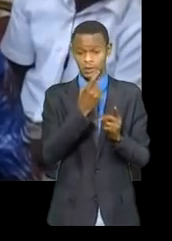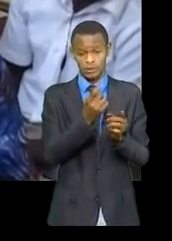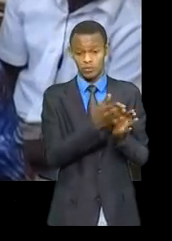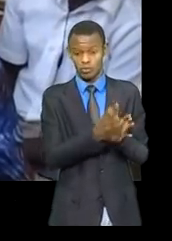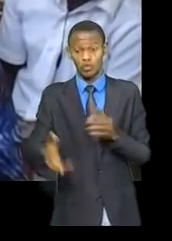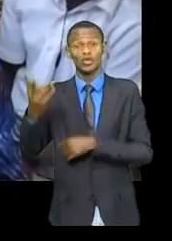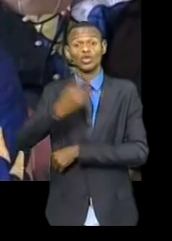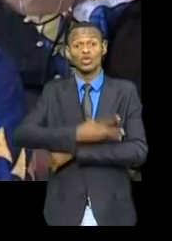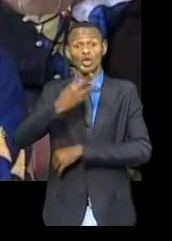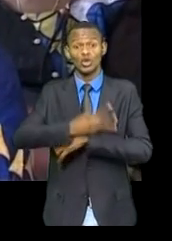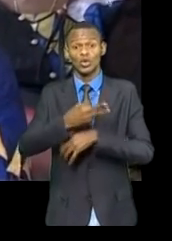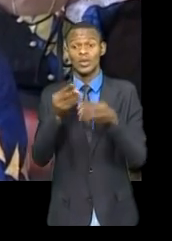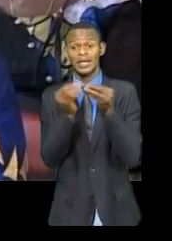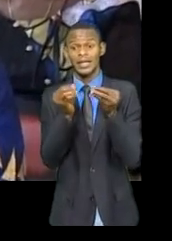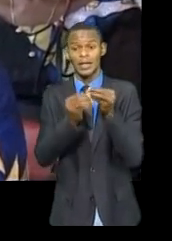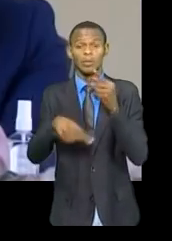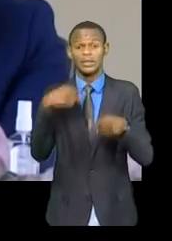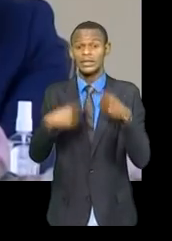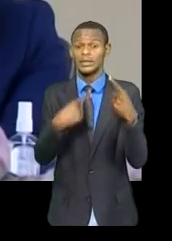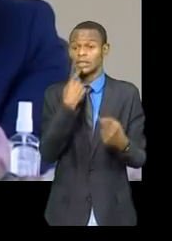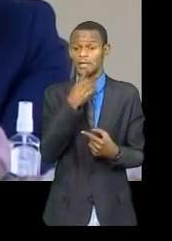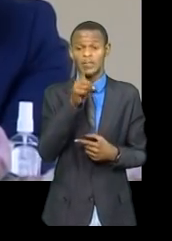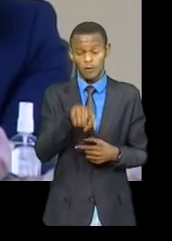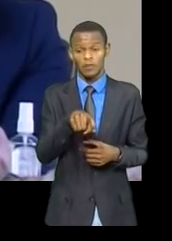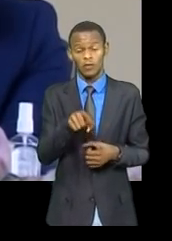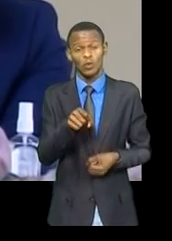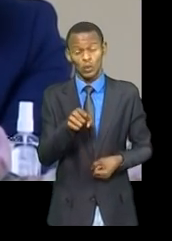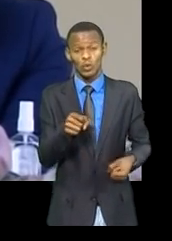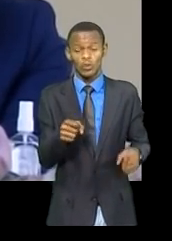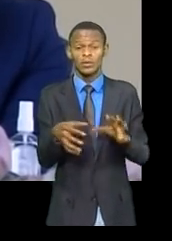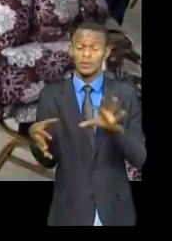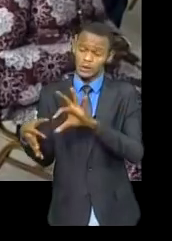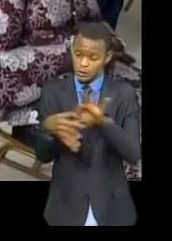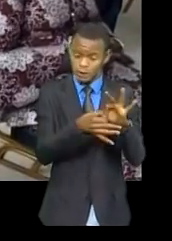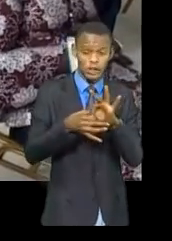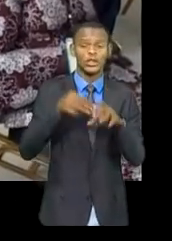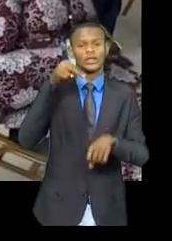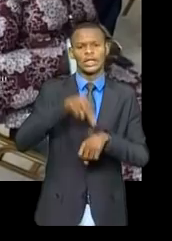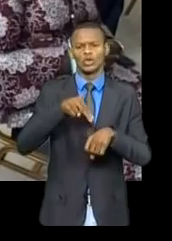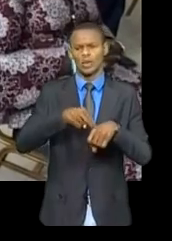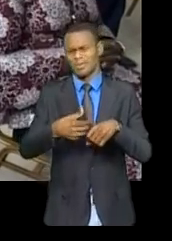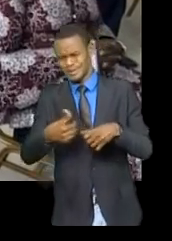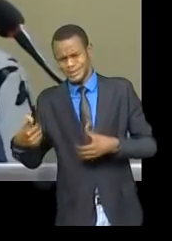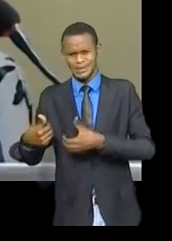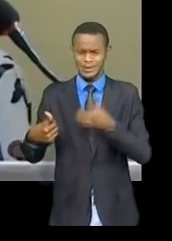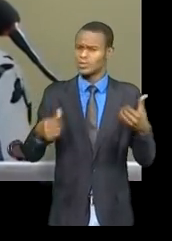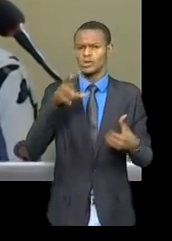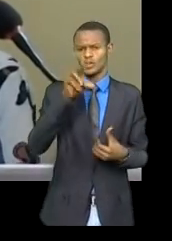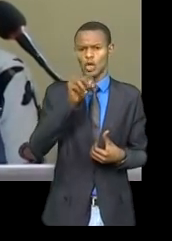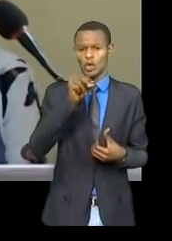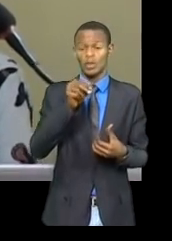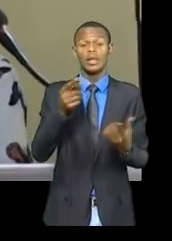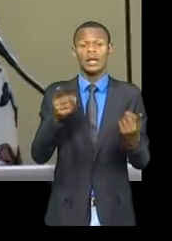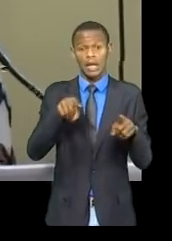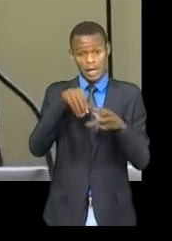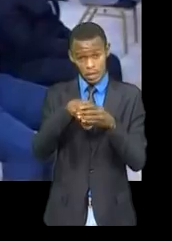générale extraordinaire du cadre des concertations nationales de la société civile qui s'ouvre ces jours à Kinshasa. Parmi les résultats attendus figurent entre autres les